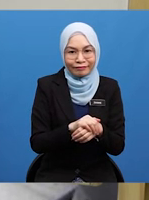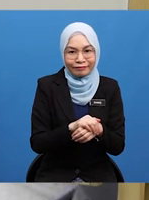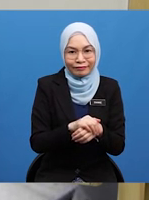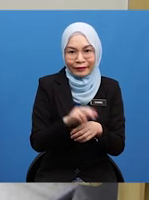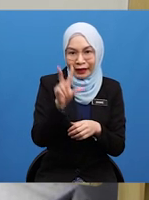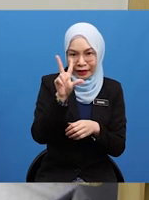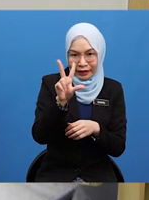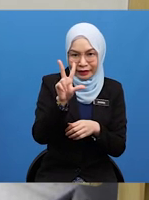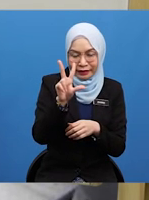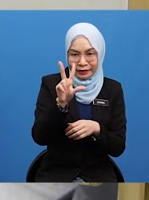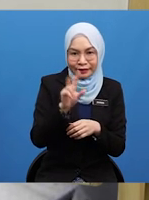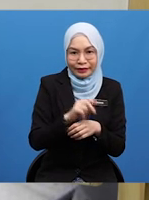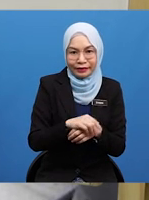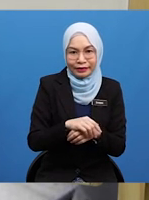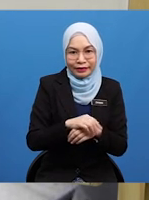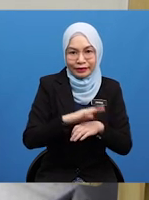tiga